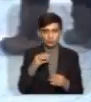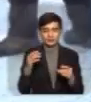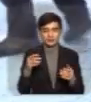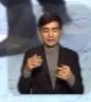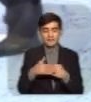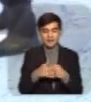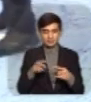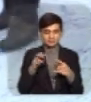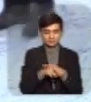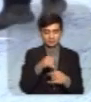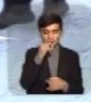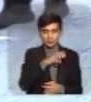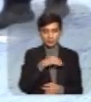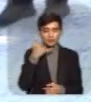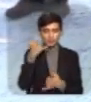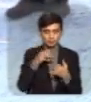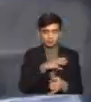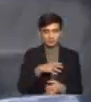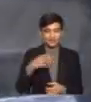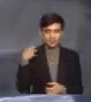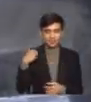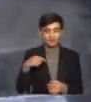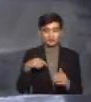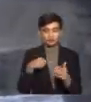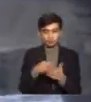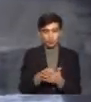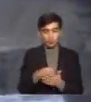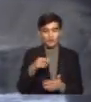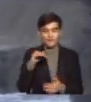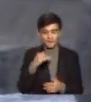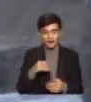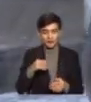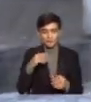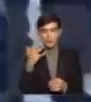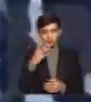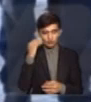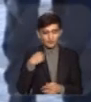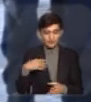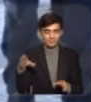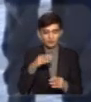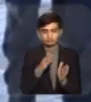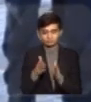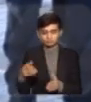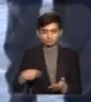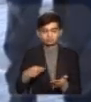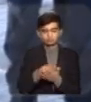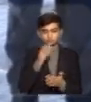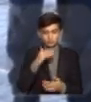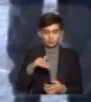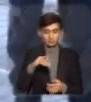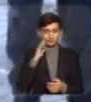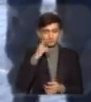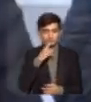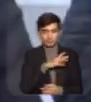тілшілермен телефон арқылы тілдескен басшы барлық қарызды ақпан айының 5-нен кейін кезең-кезеңмен бере бастаймыз деп сендірді. Ал облыстық